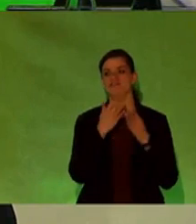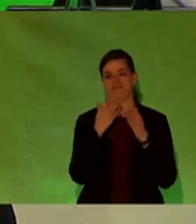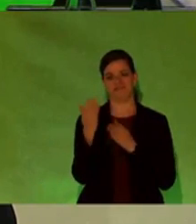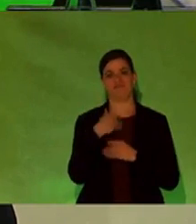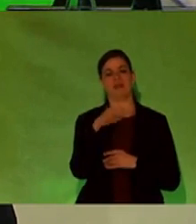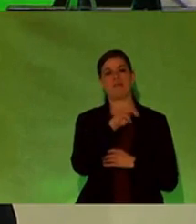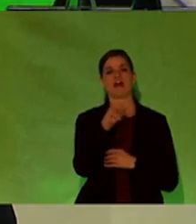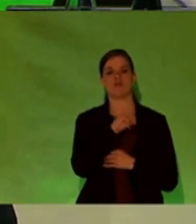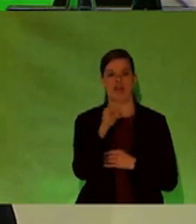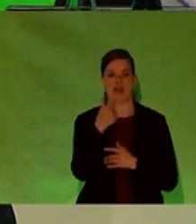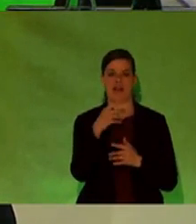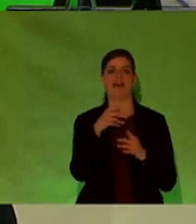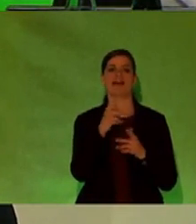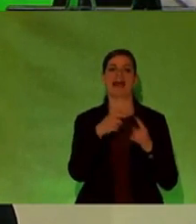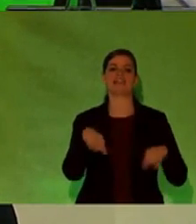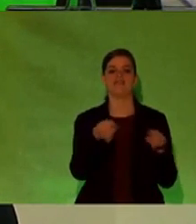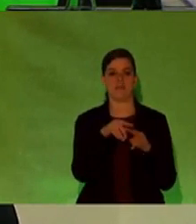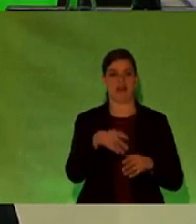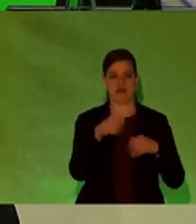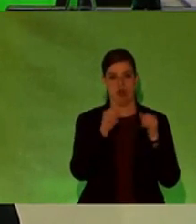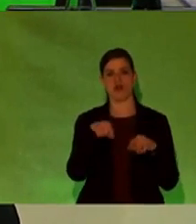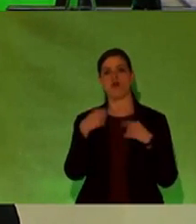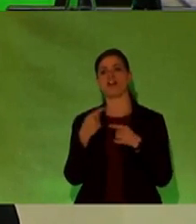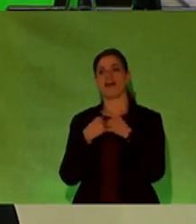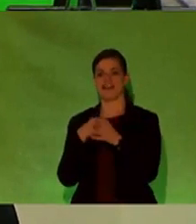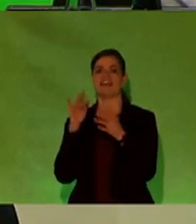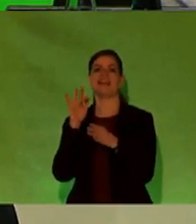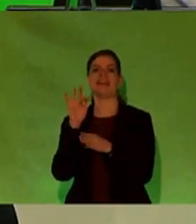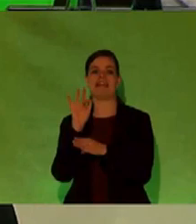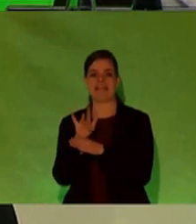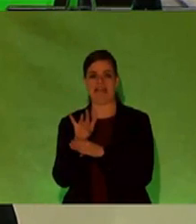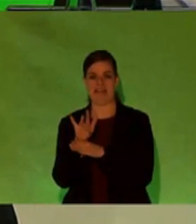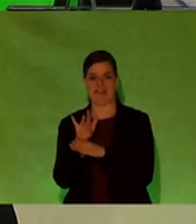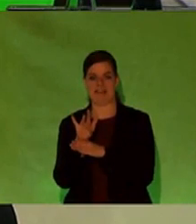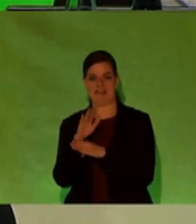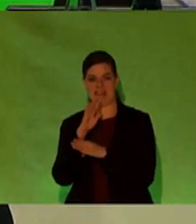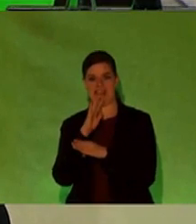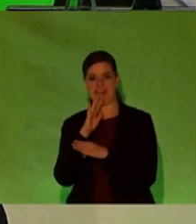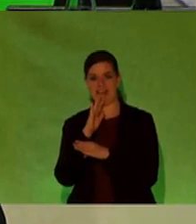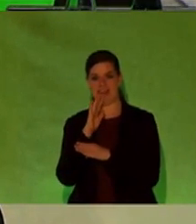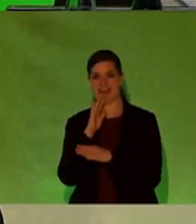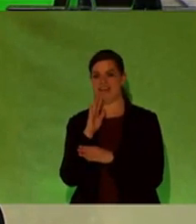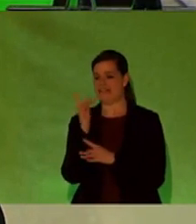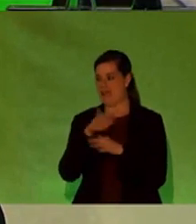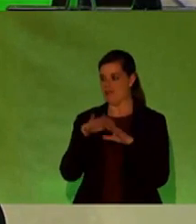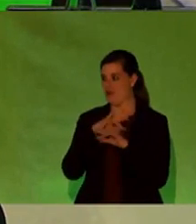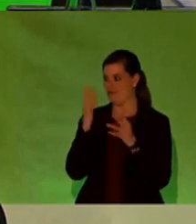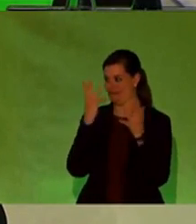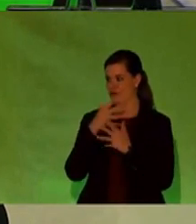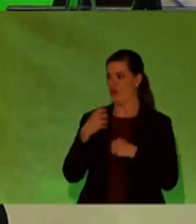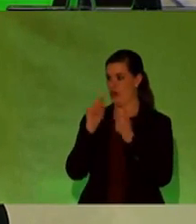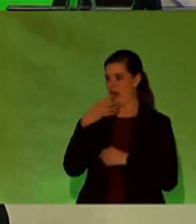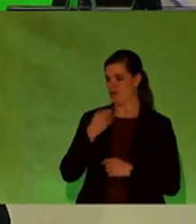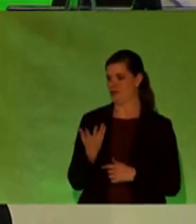halten und dann wird Rolf Beu aus dem KV Köln die zweite, Bonn, Entschuldigung, aber in Köln ist ja auch schön,